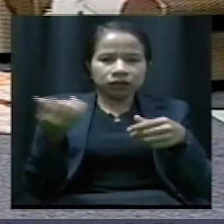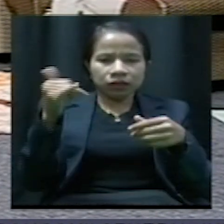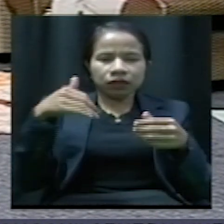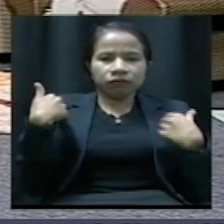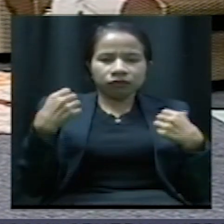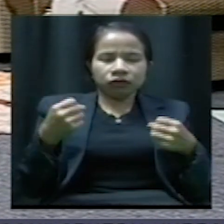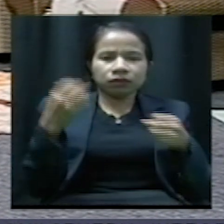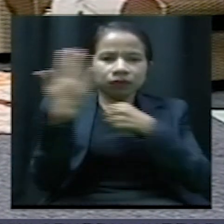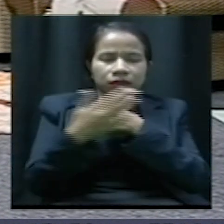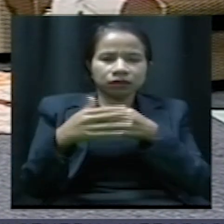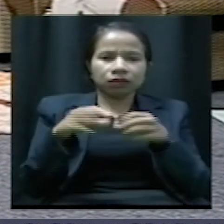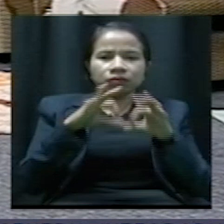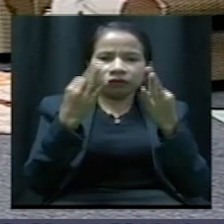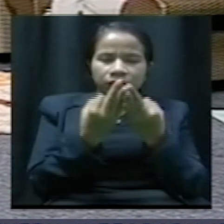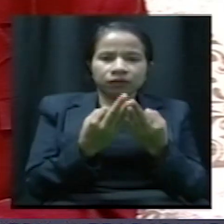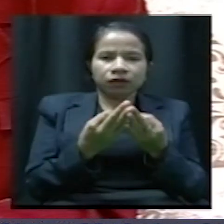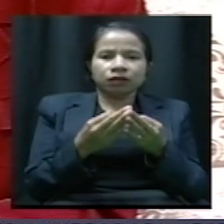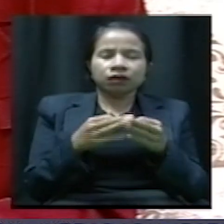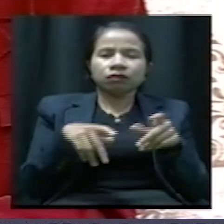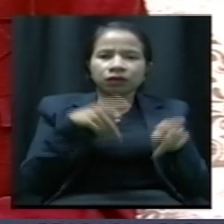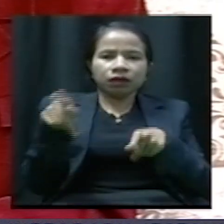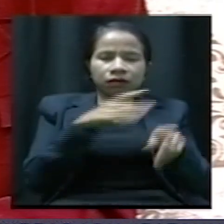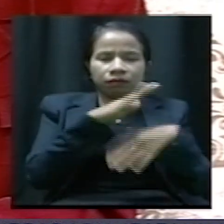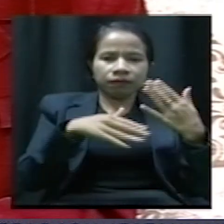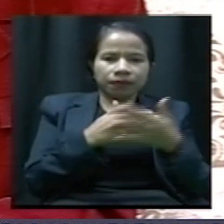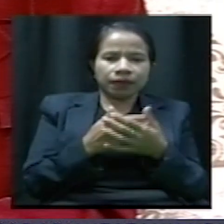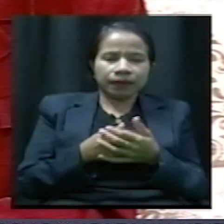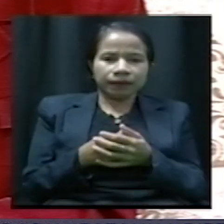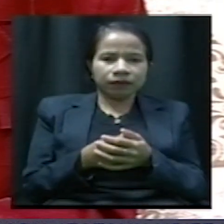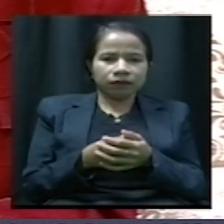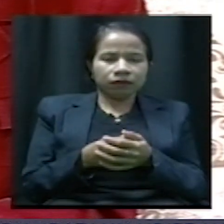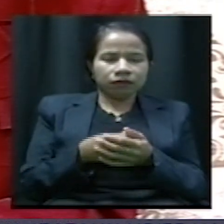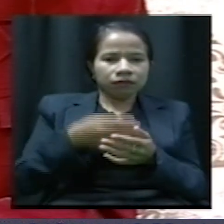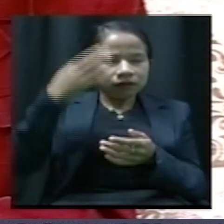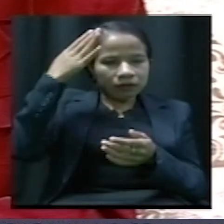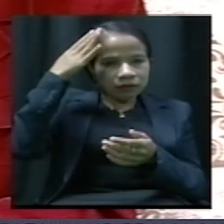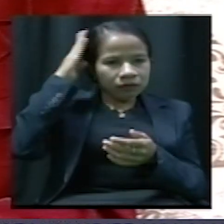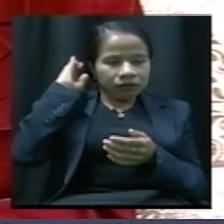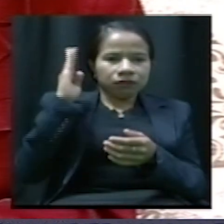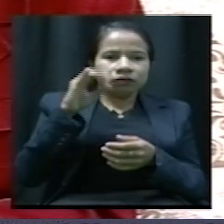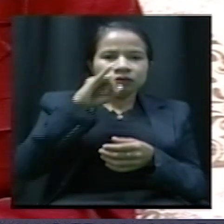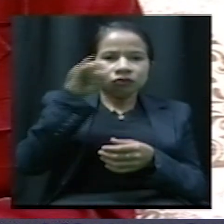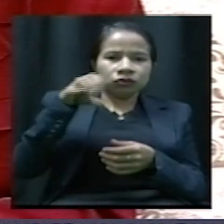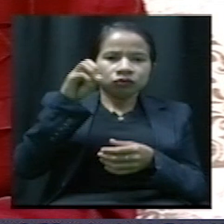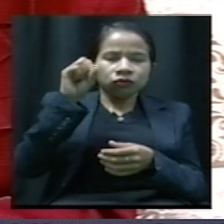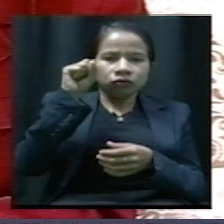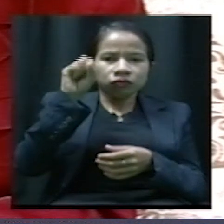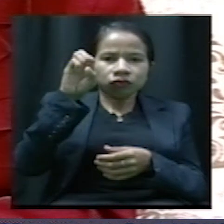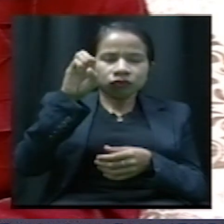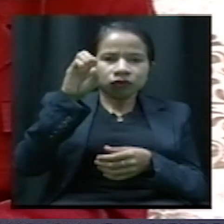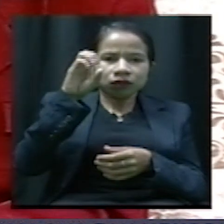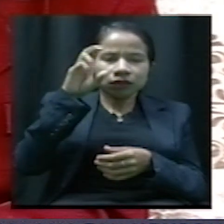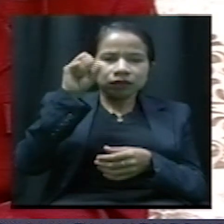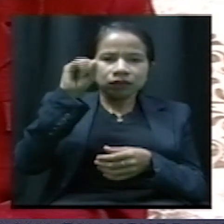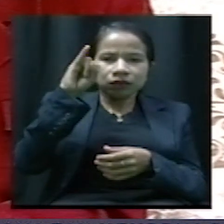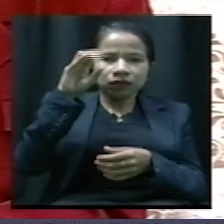iha nasaung ba iha familia no ba iha sociedade. Itu irma fo fali ba iteninia senyor Simão Barreto, hane sang diretor sendu si